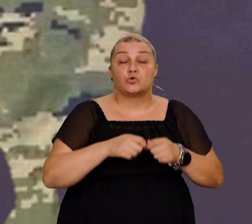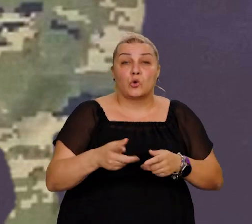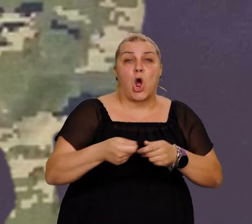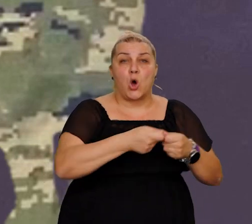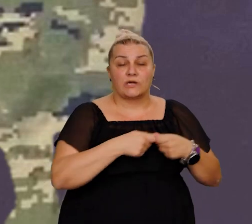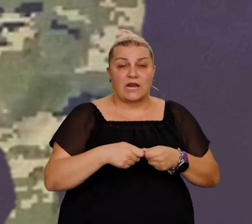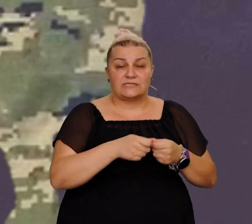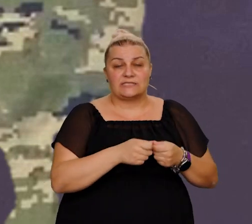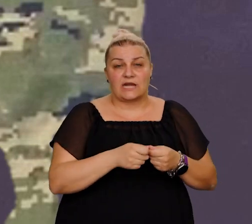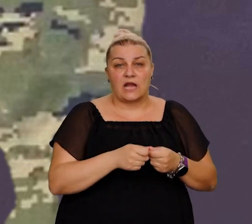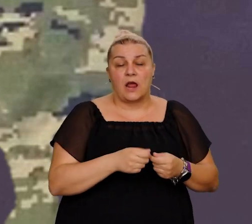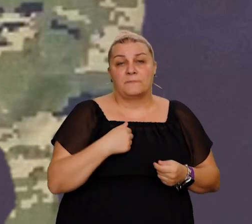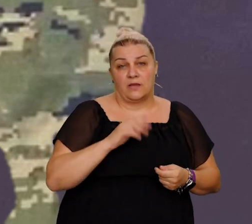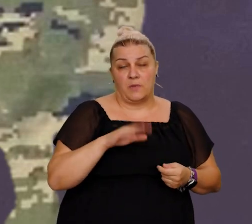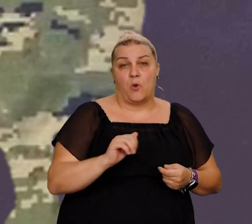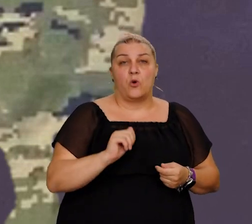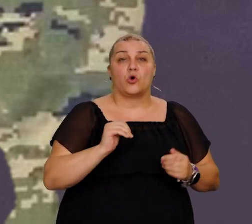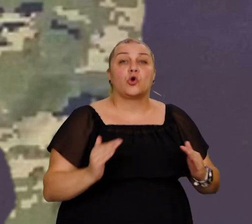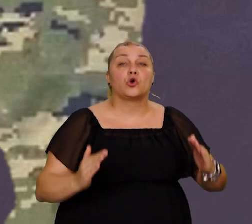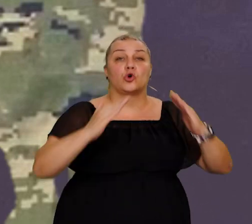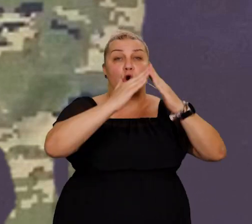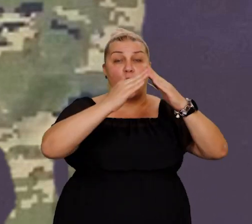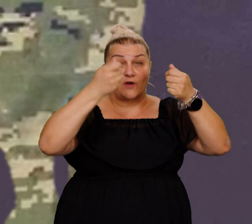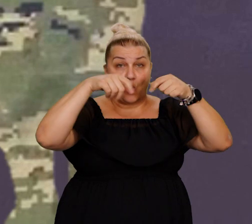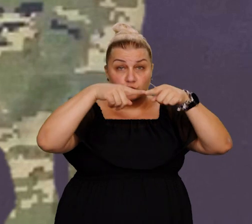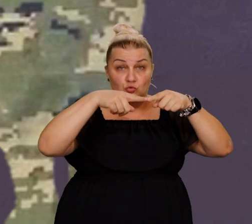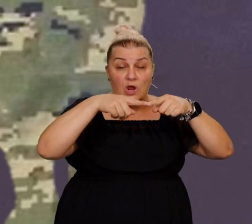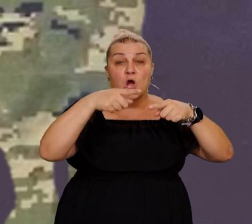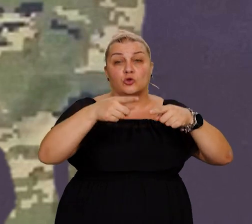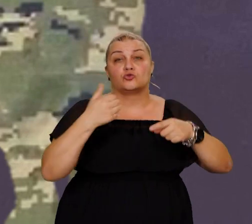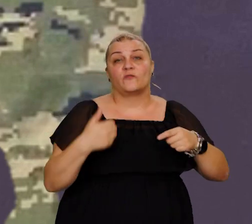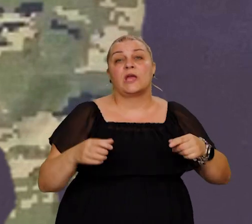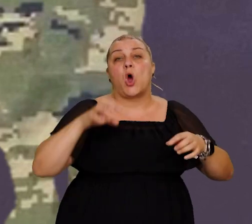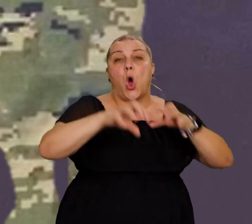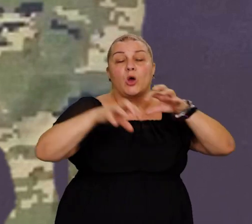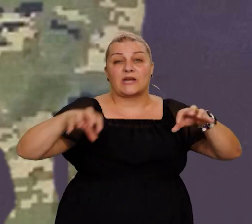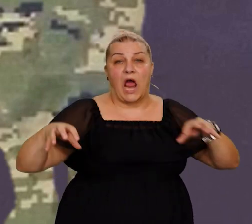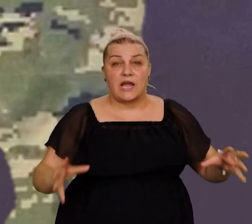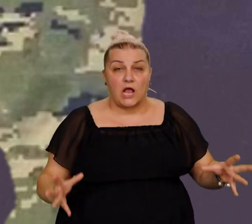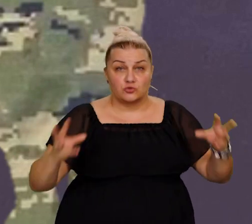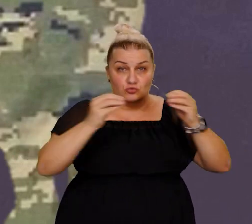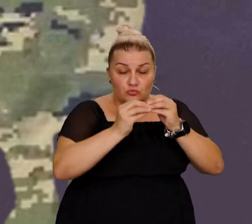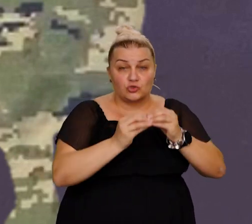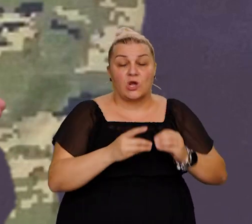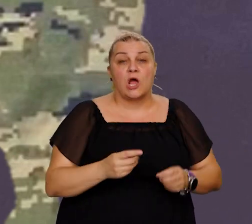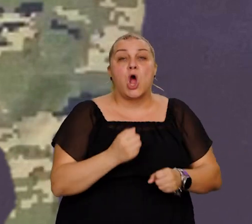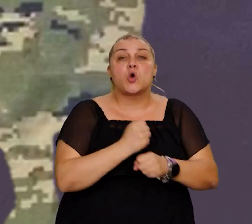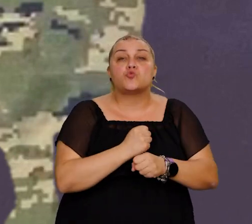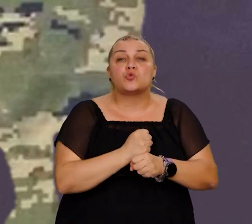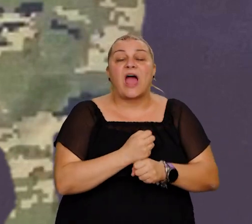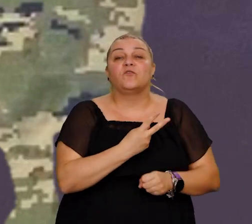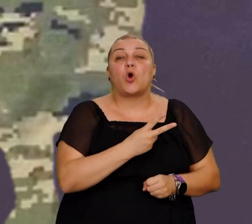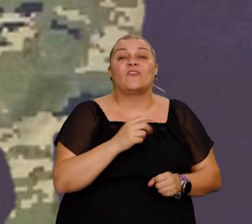udruga je organizirana na sljedeći način. Znači, imamo krovnu udrugu u koju čine faktički ovi ogranci. Ogranak imamo u Gunji, to